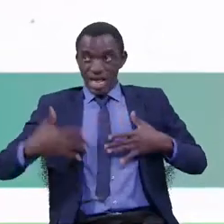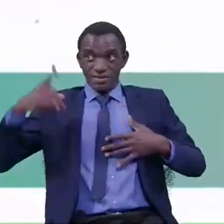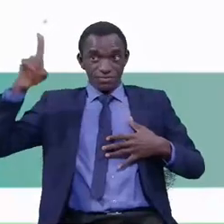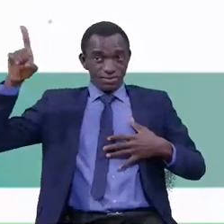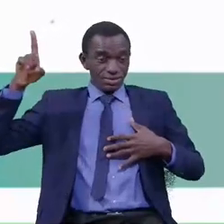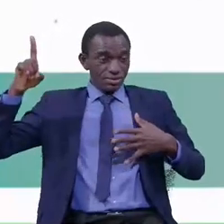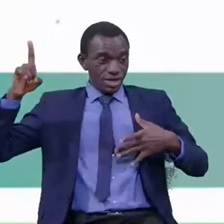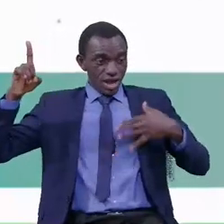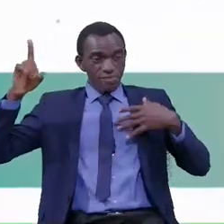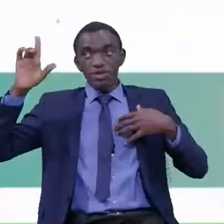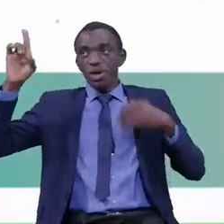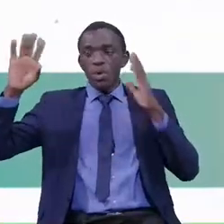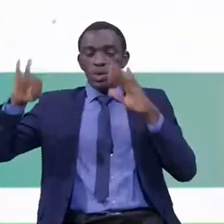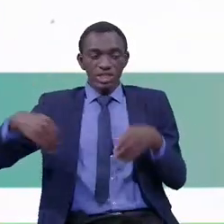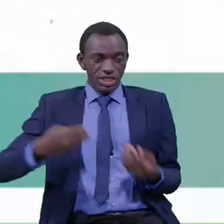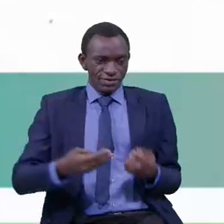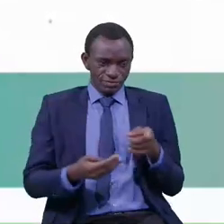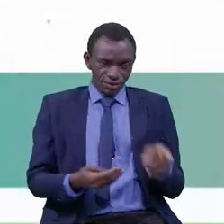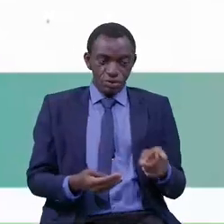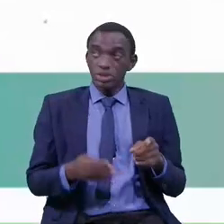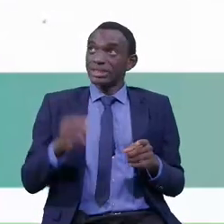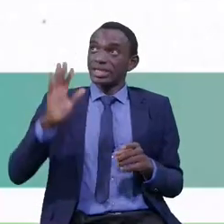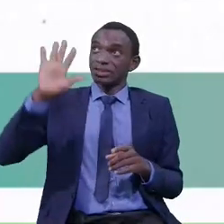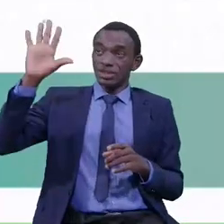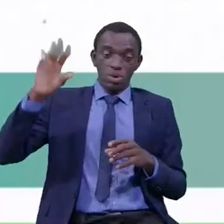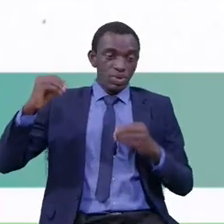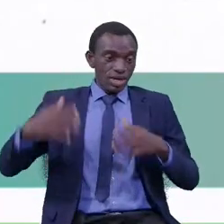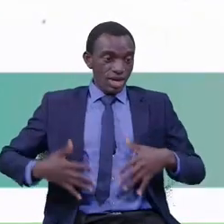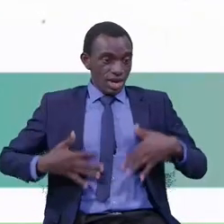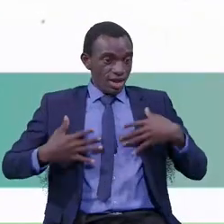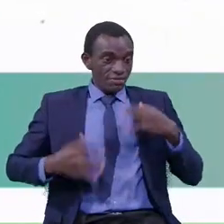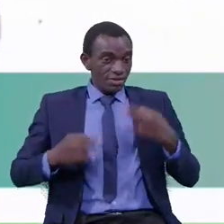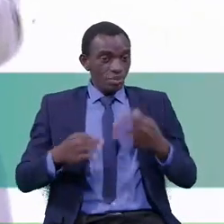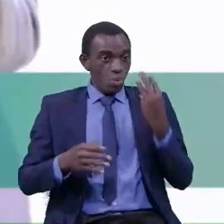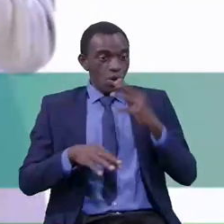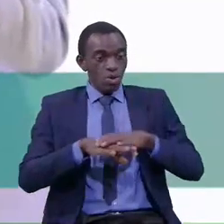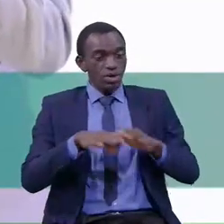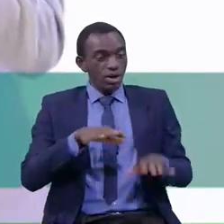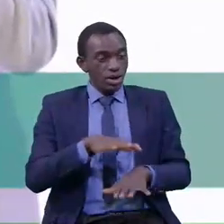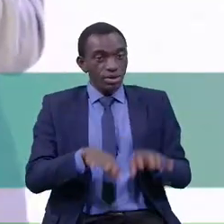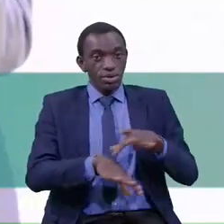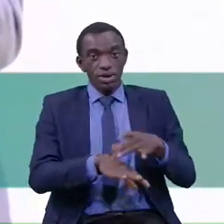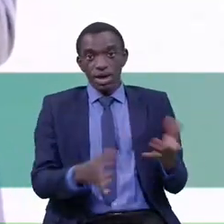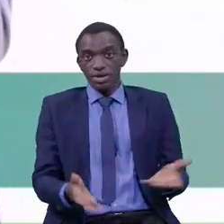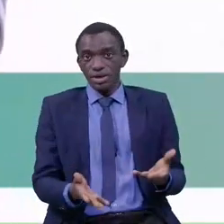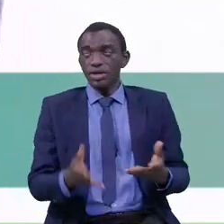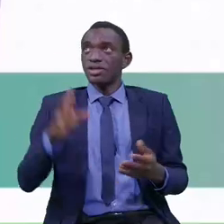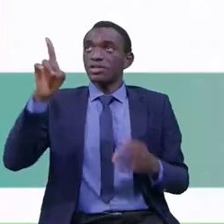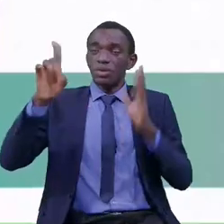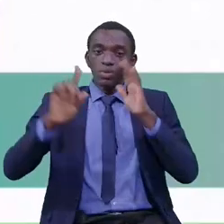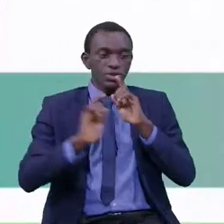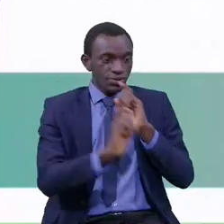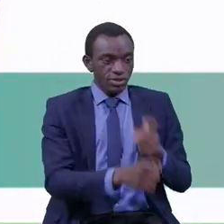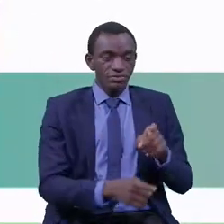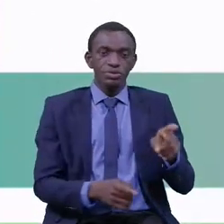devais être sur la terre, la vie que je mènerai, je te donnerai cette vie comme don. J'ai